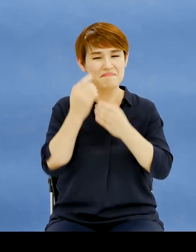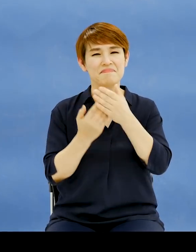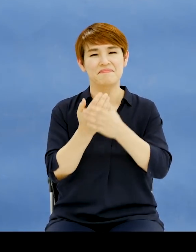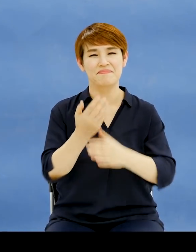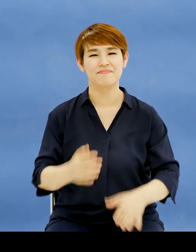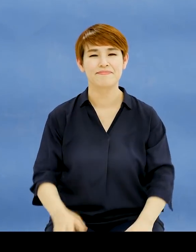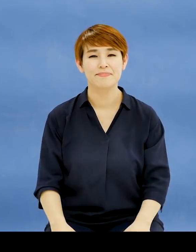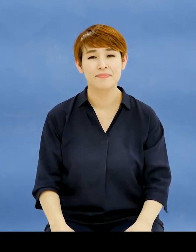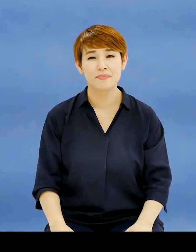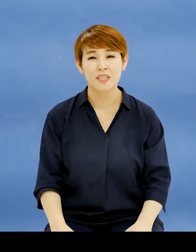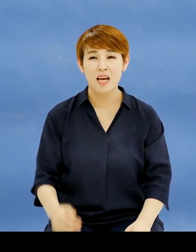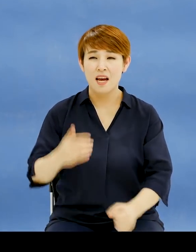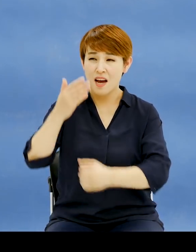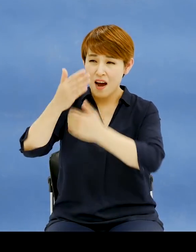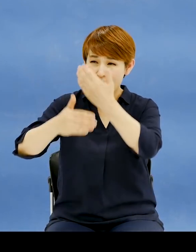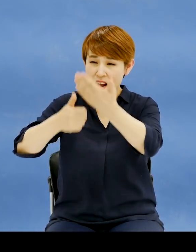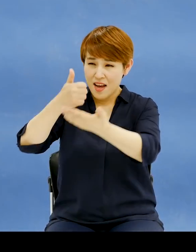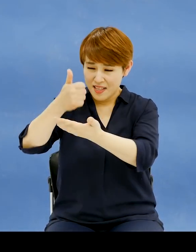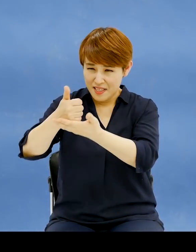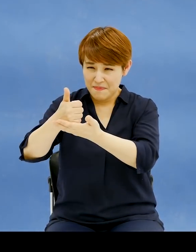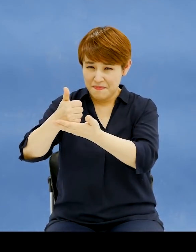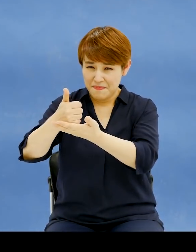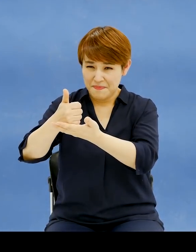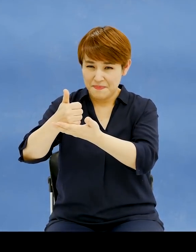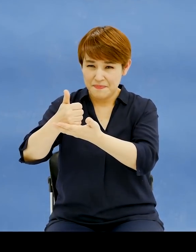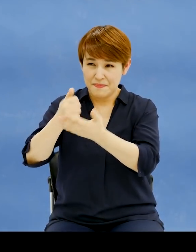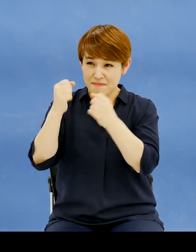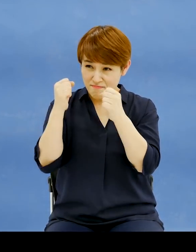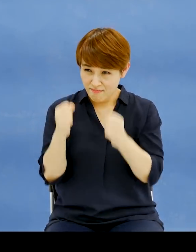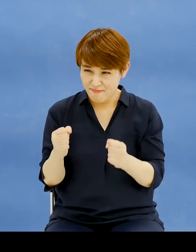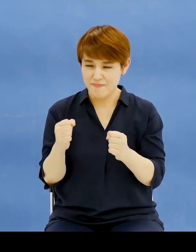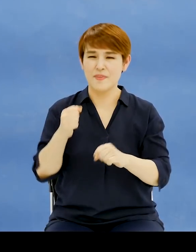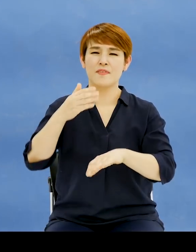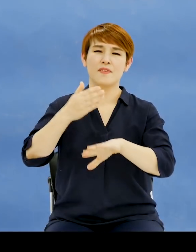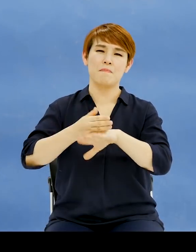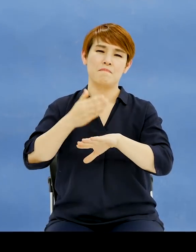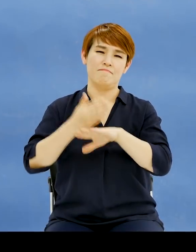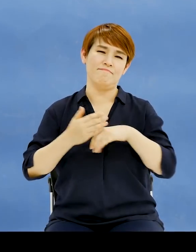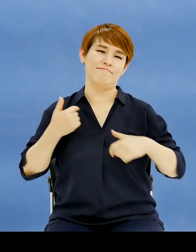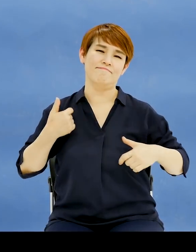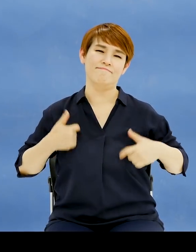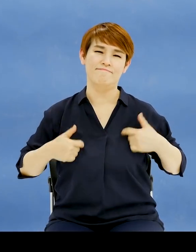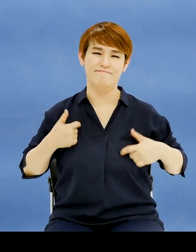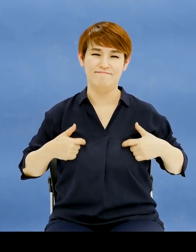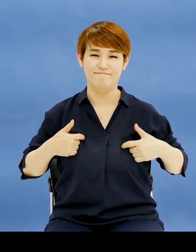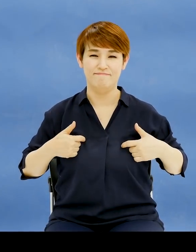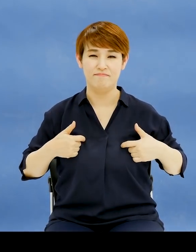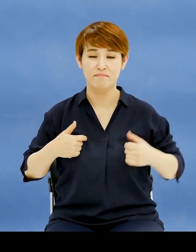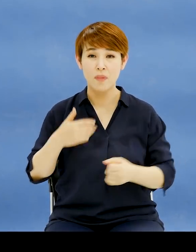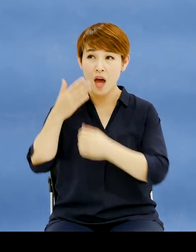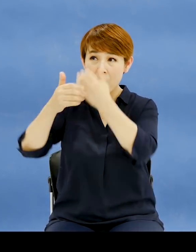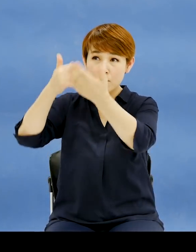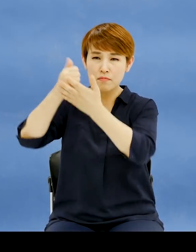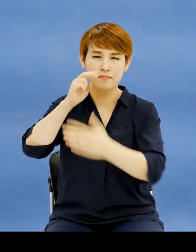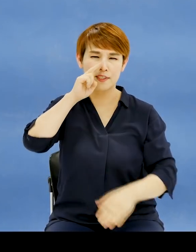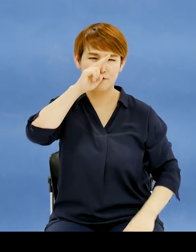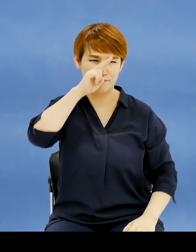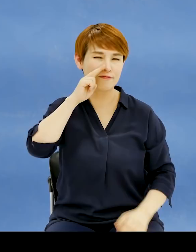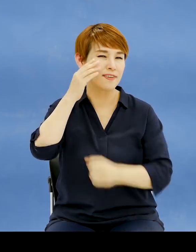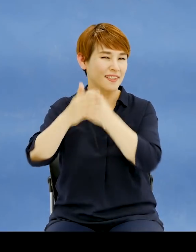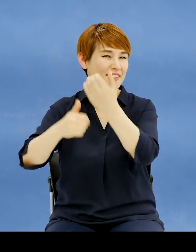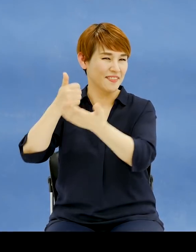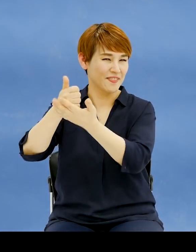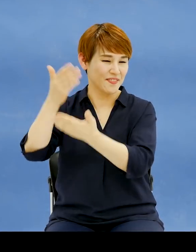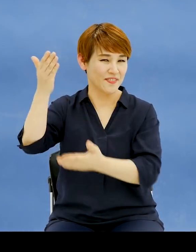말씀이 생각이 나면서 진짜 그냥 하나님 자체로 기뻐하시고 존재 맞아요. 자체로 감사하고 또